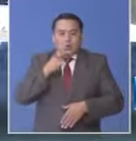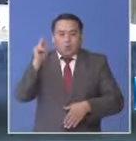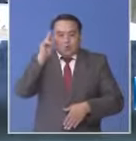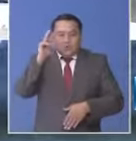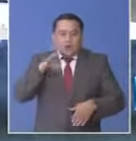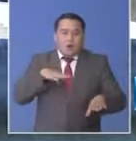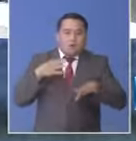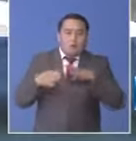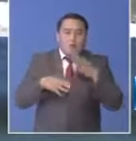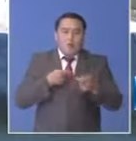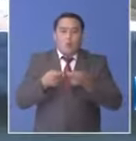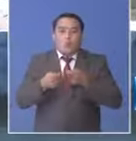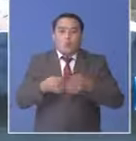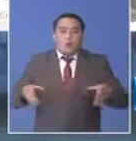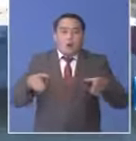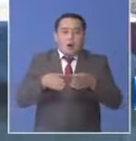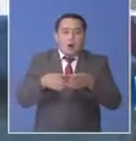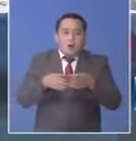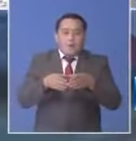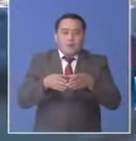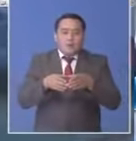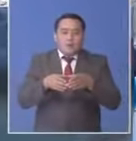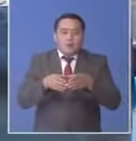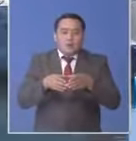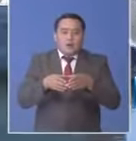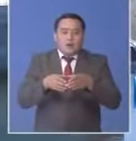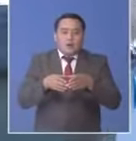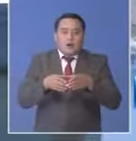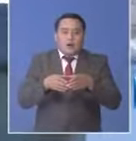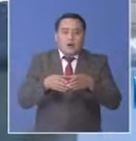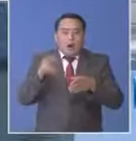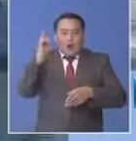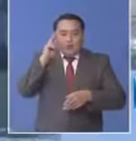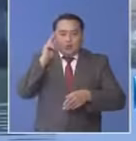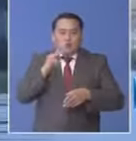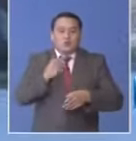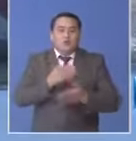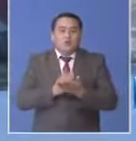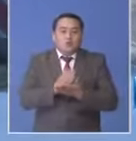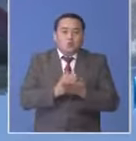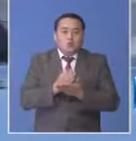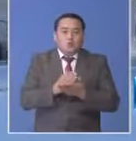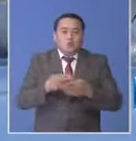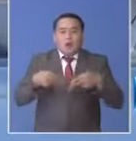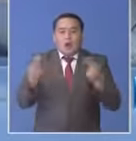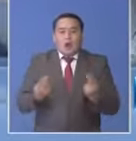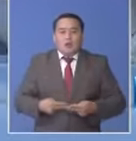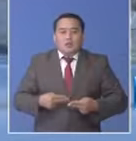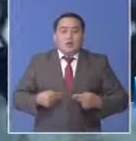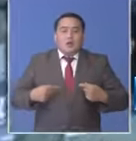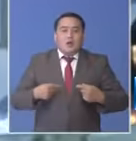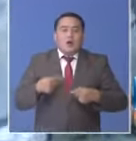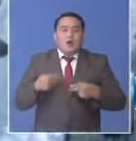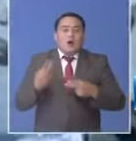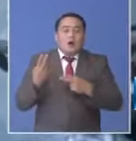управлением вооружения, управление командующего десантно-штурмовыми войсками, предусматривают обучение солдат, служащих по контракту, и офицеров. В